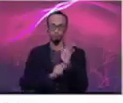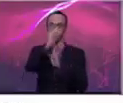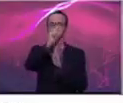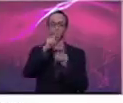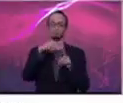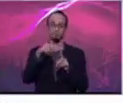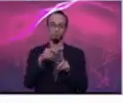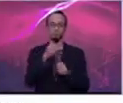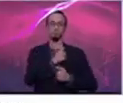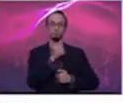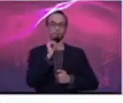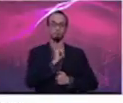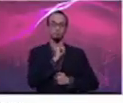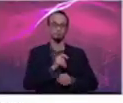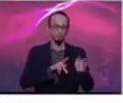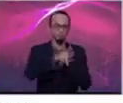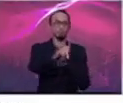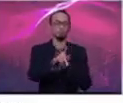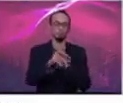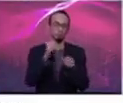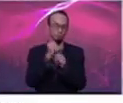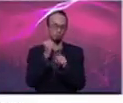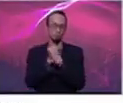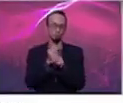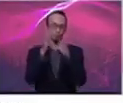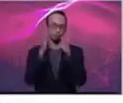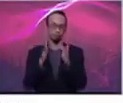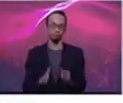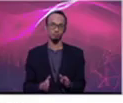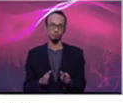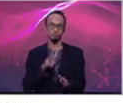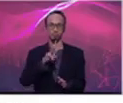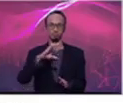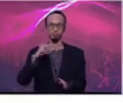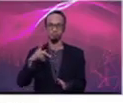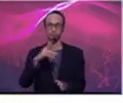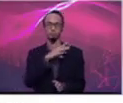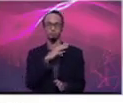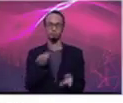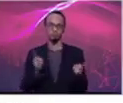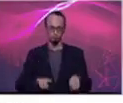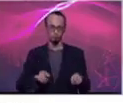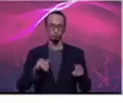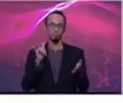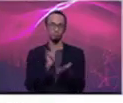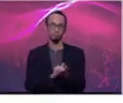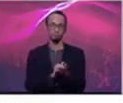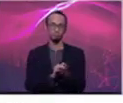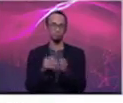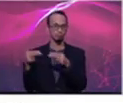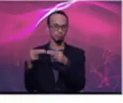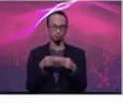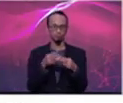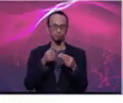tentera Israel menyerang tujuh pekerja World Central kitchen dan susulan dari insiden terbabit hubungan Perdana Menteri Israel Benjamin